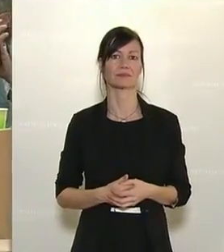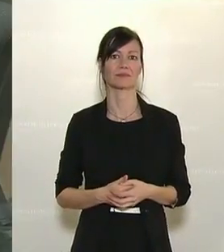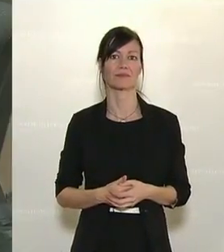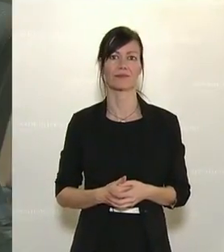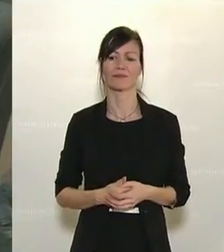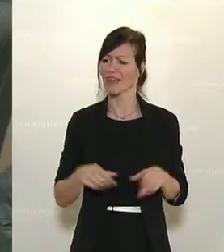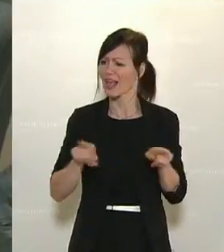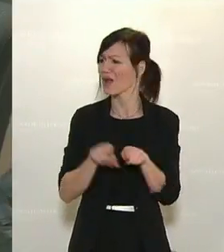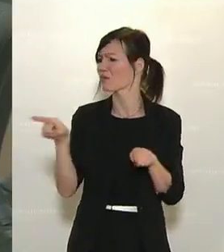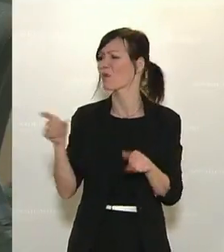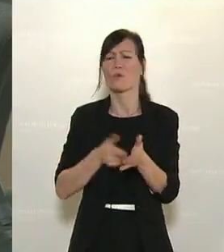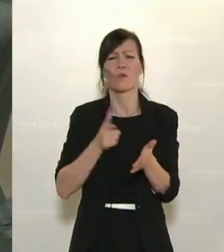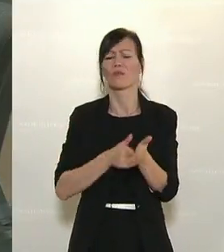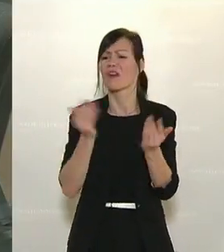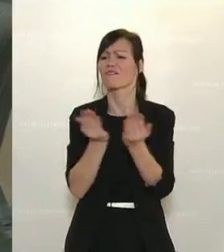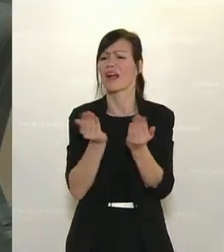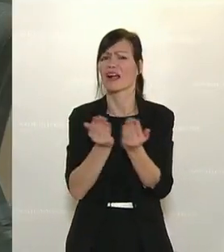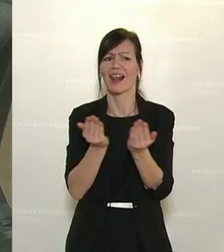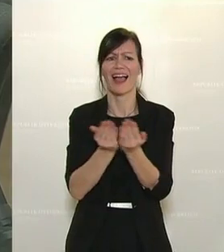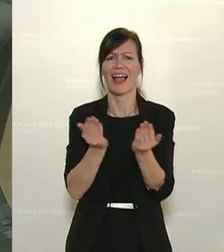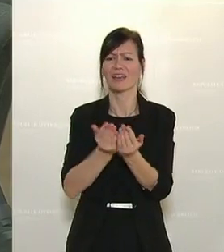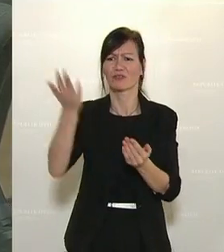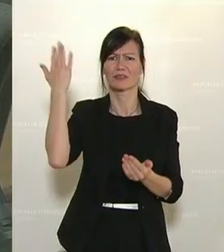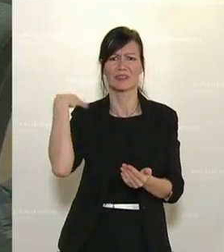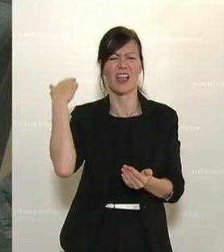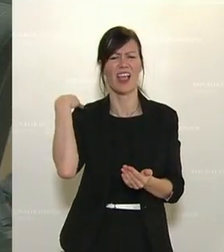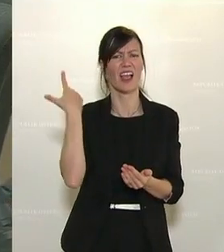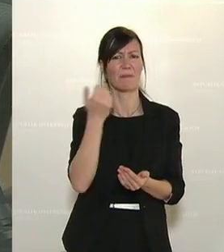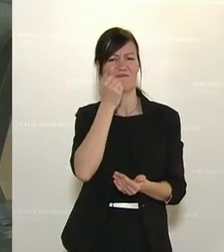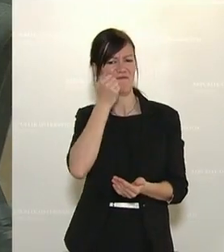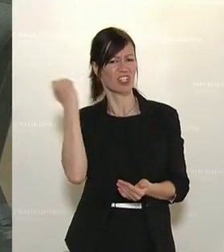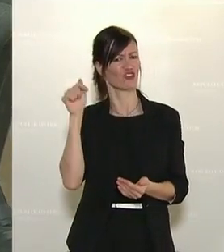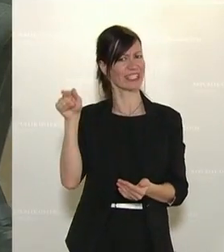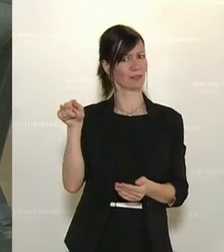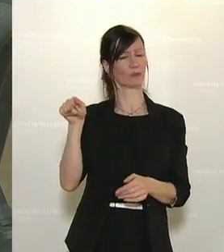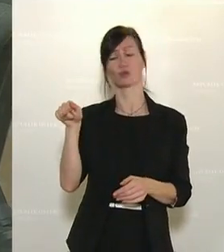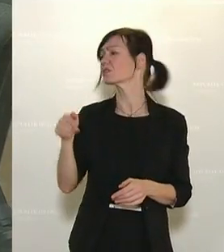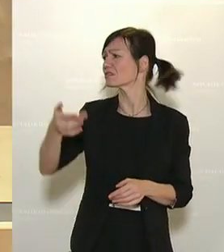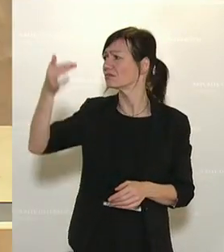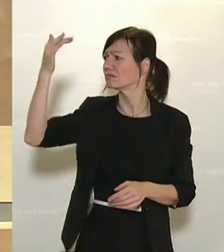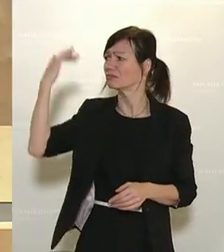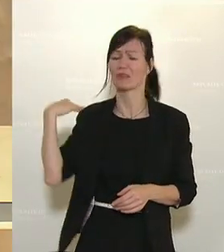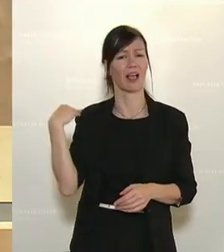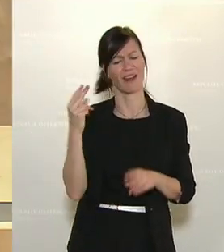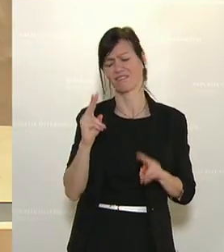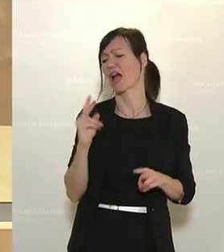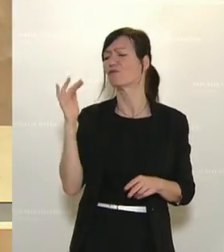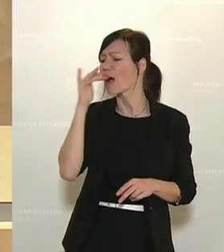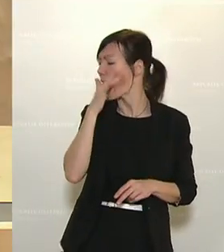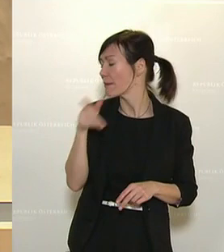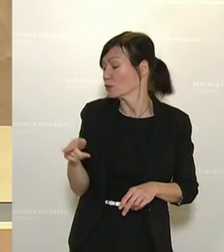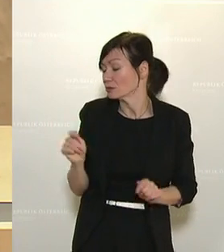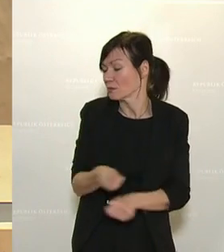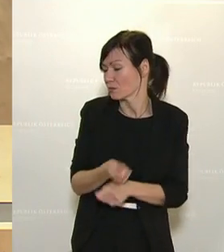Und auch Ihre ständigen Vergleiche mit den Faschismen vergangener Zeit sind grob verharmlosend. Auch das ist nicht weiter verwunderlich, weil Ihr Verhältnis